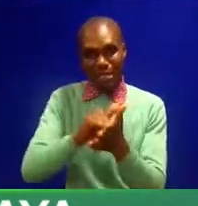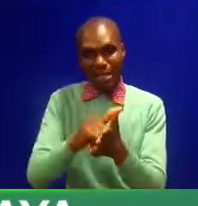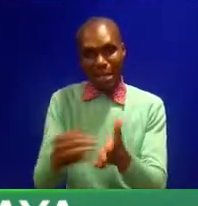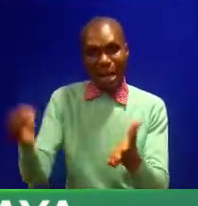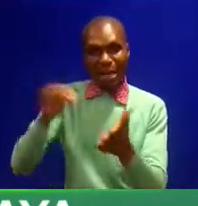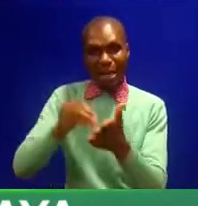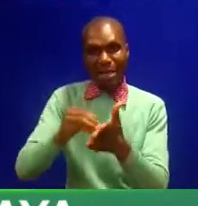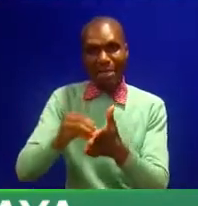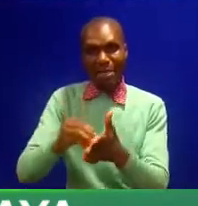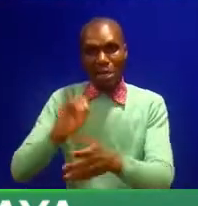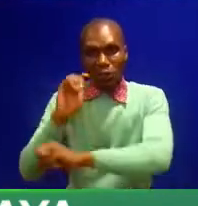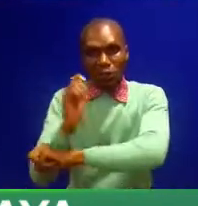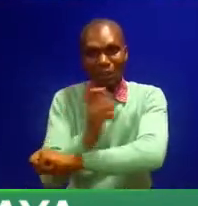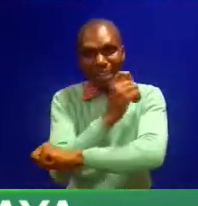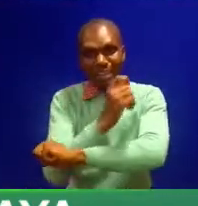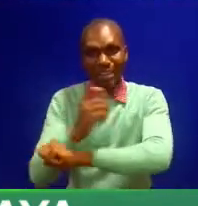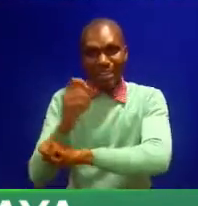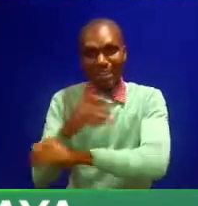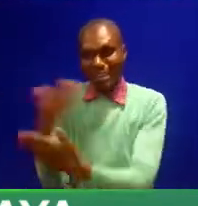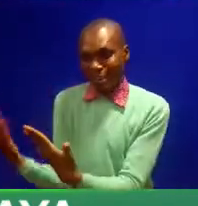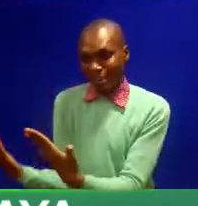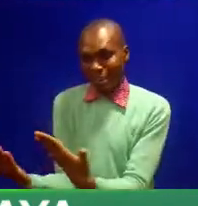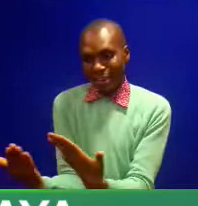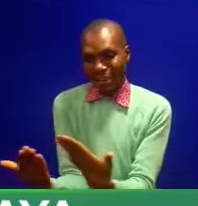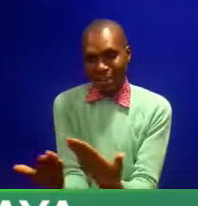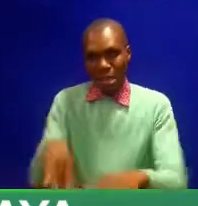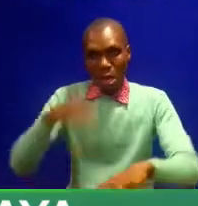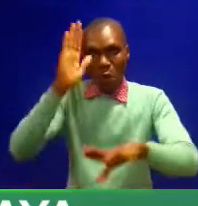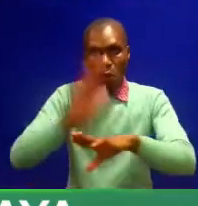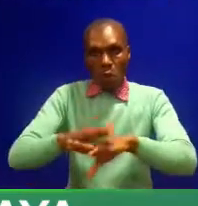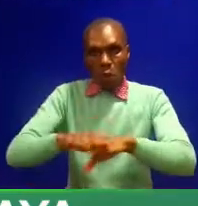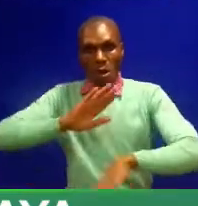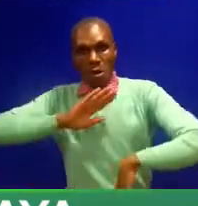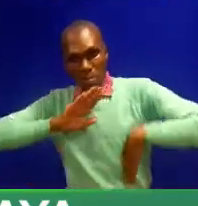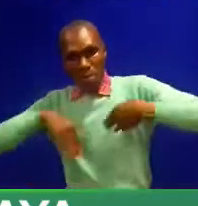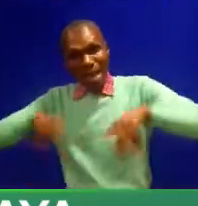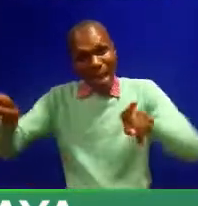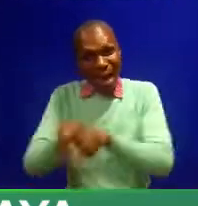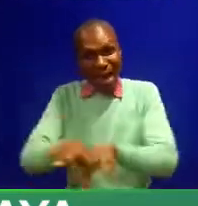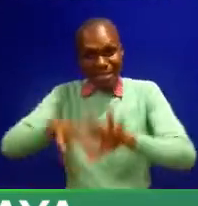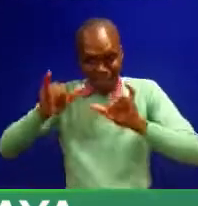ko bakubaigiria abana babo chimbua chingia ekero bale ase chinga kyabo